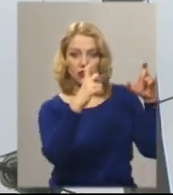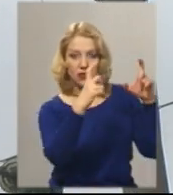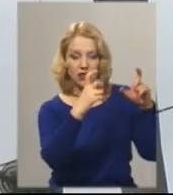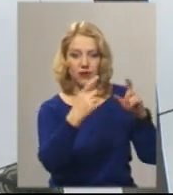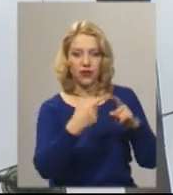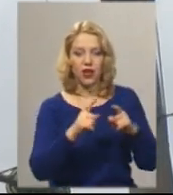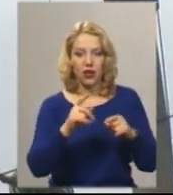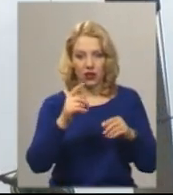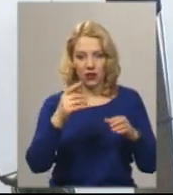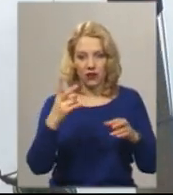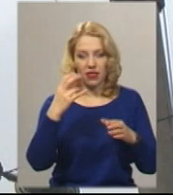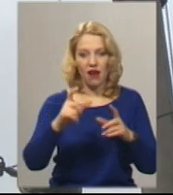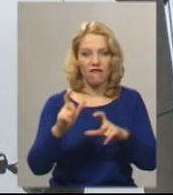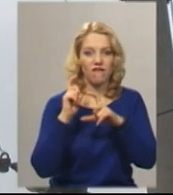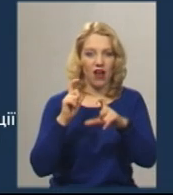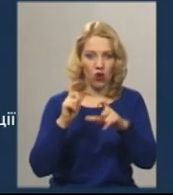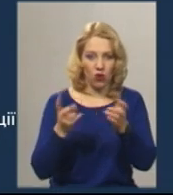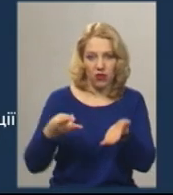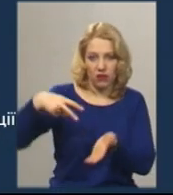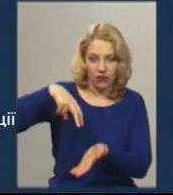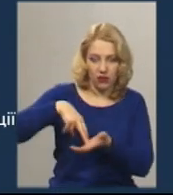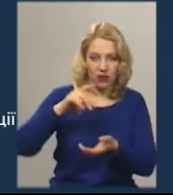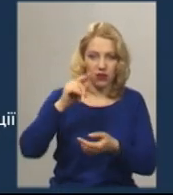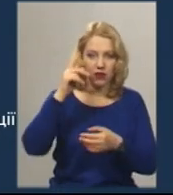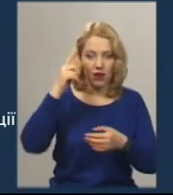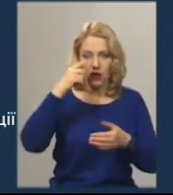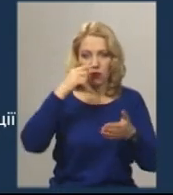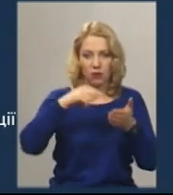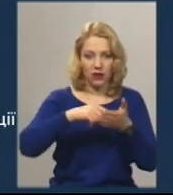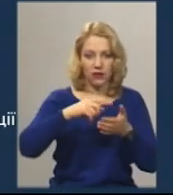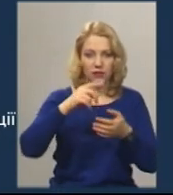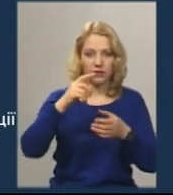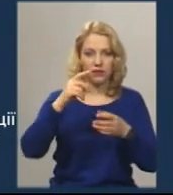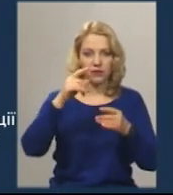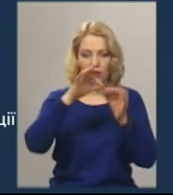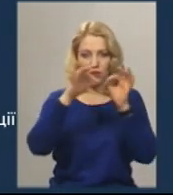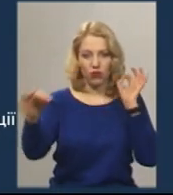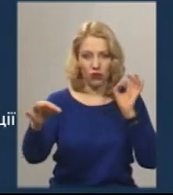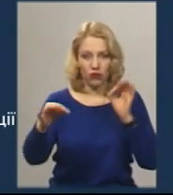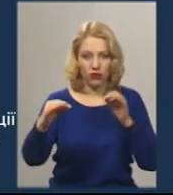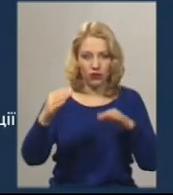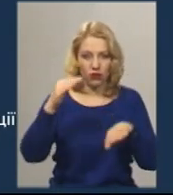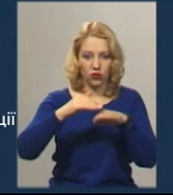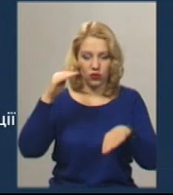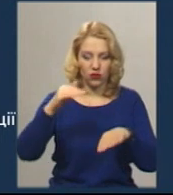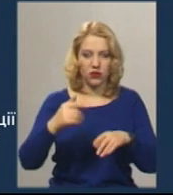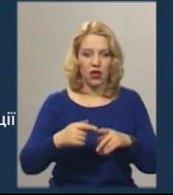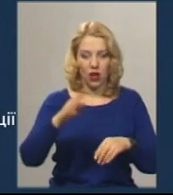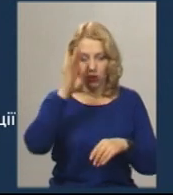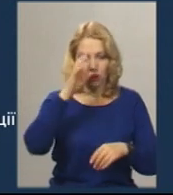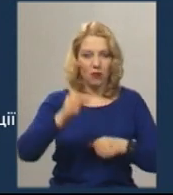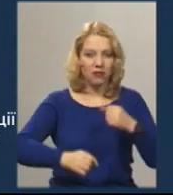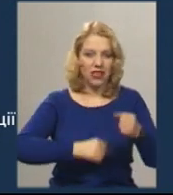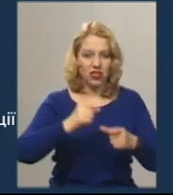дроту напругою 27,5 тисяч вольт. Підлітки розважалися, один з них бігав зверху по вагонах